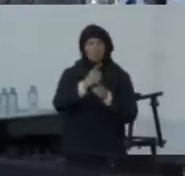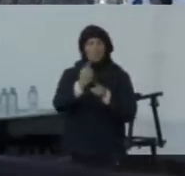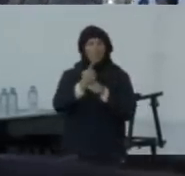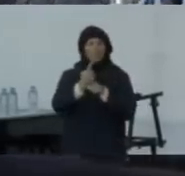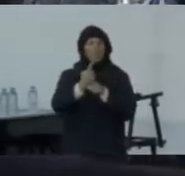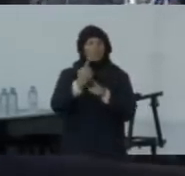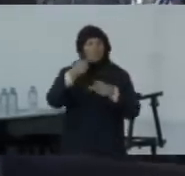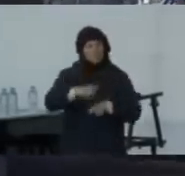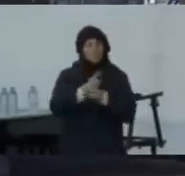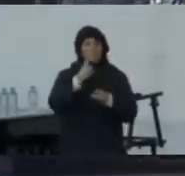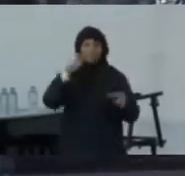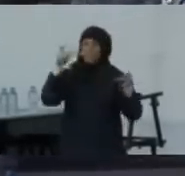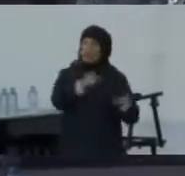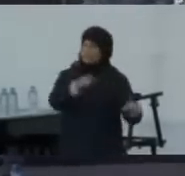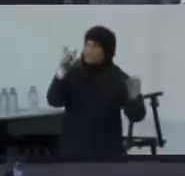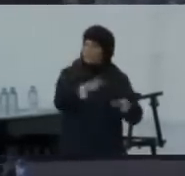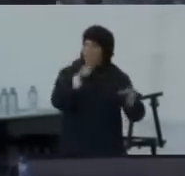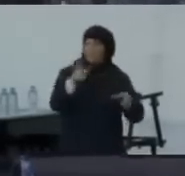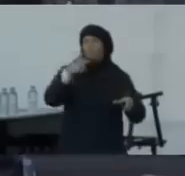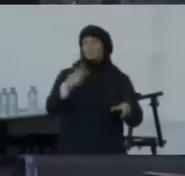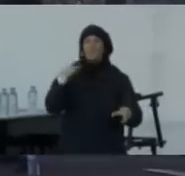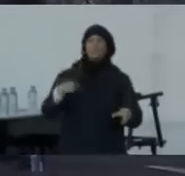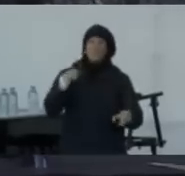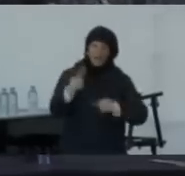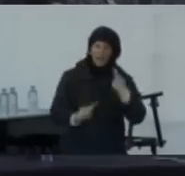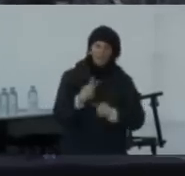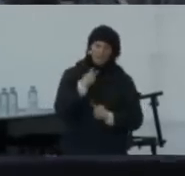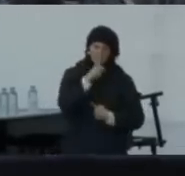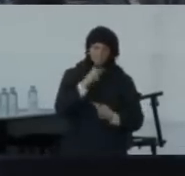qualsiasi stronzata per sopravvivere, e questa non è vita.